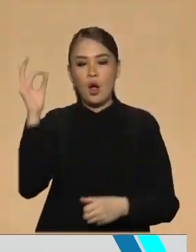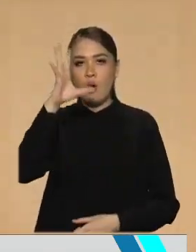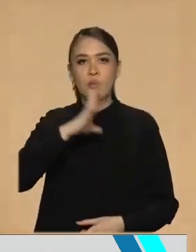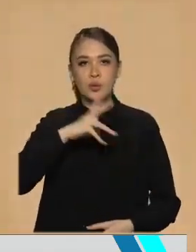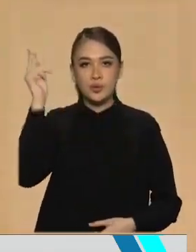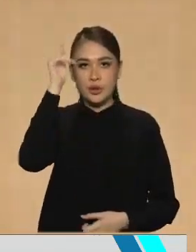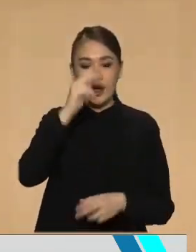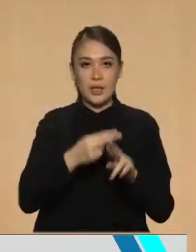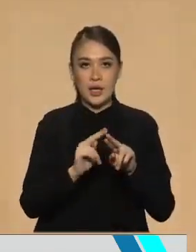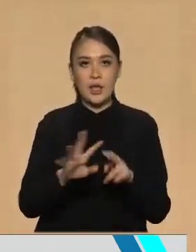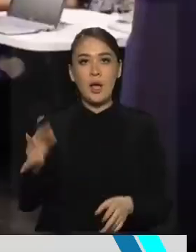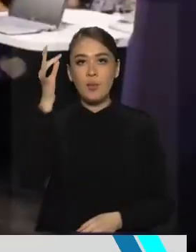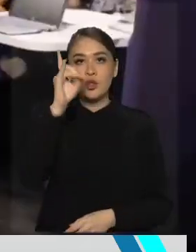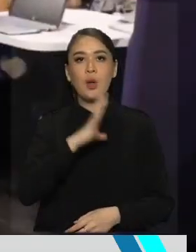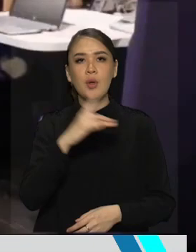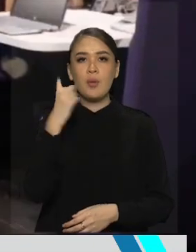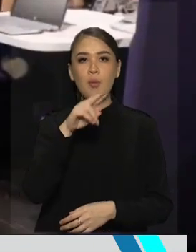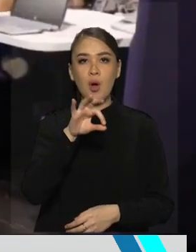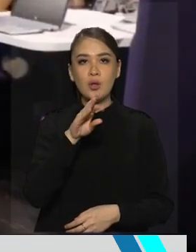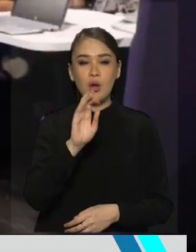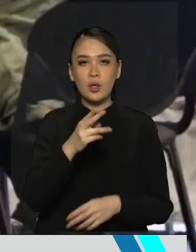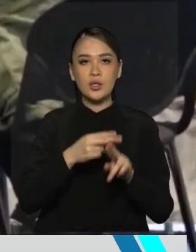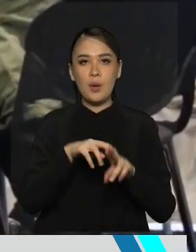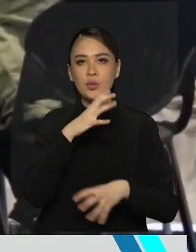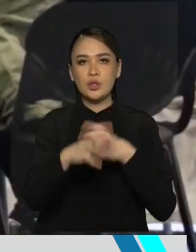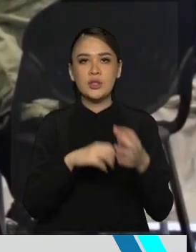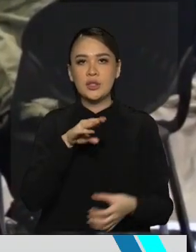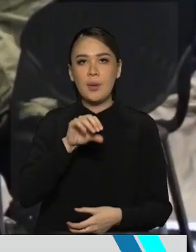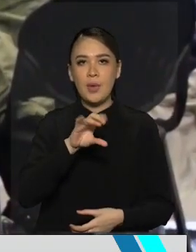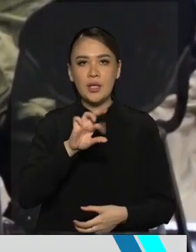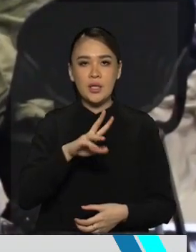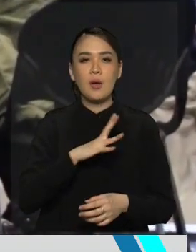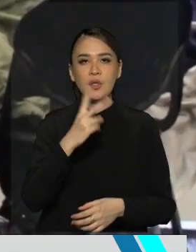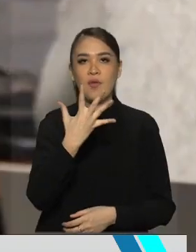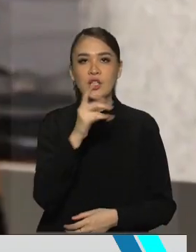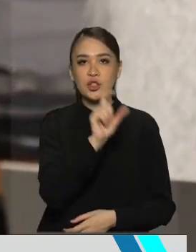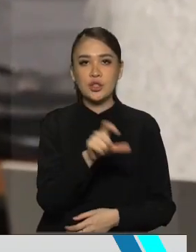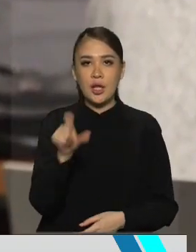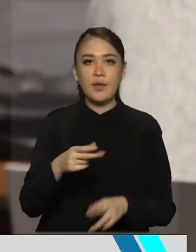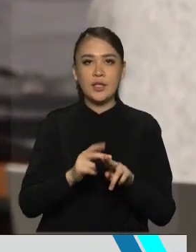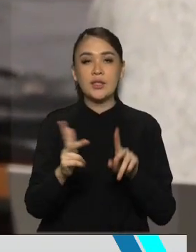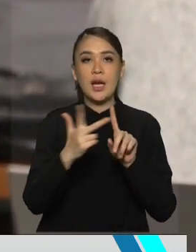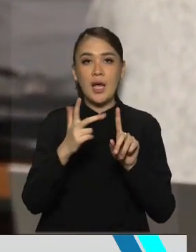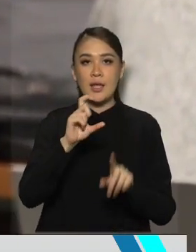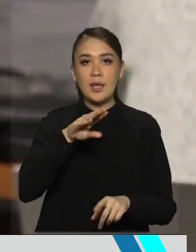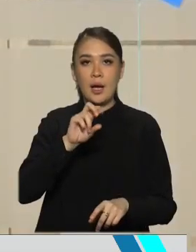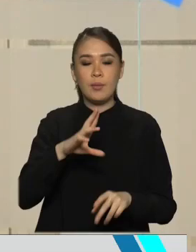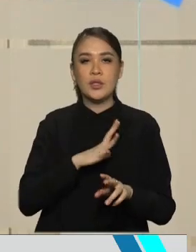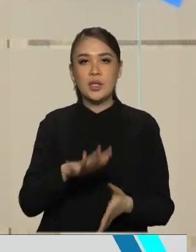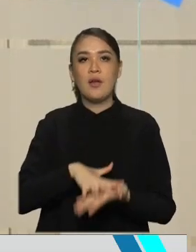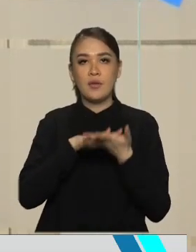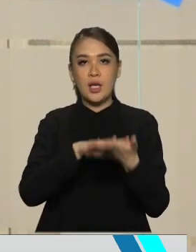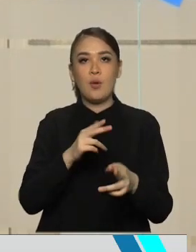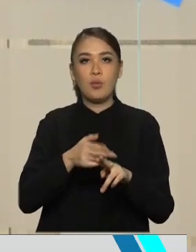образование. Напомню, в первом потоке обладателями международной стипендии стали 25 человек. Третий этап приема заявлений